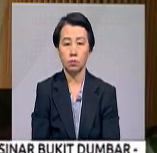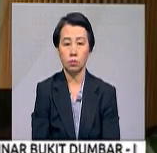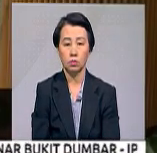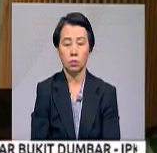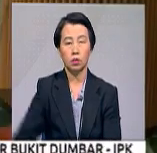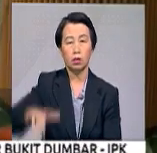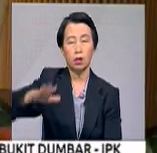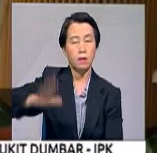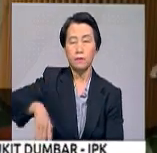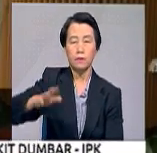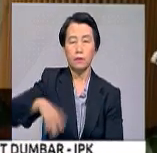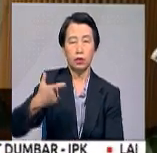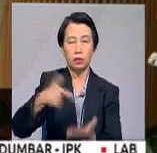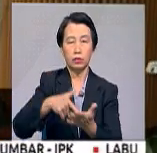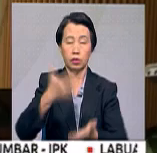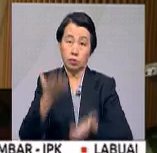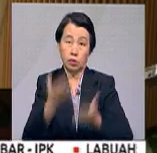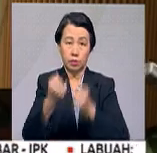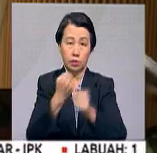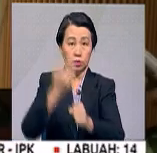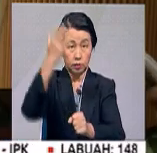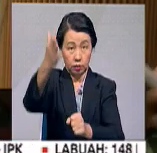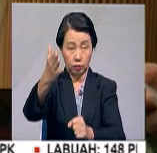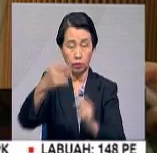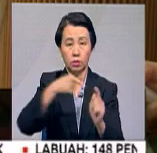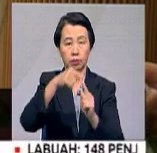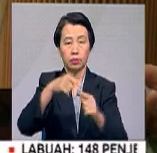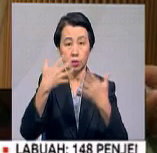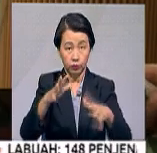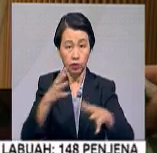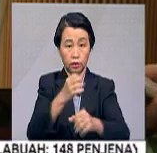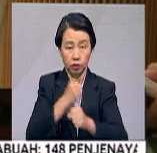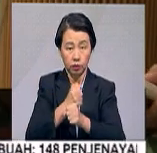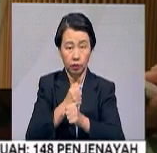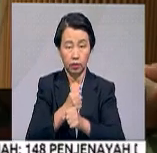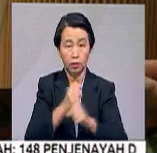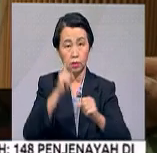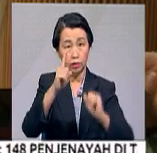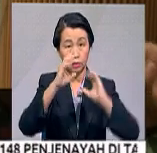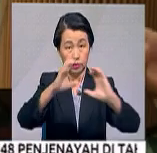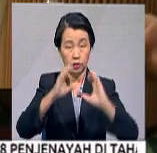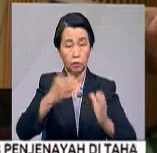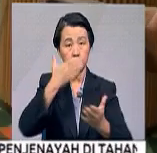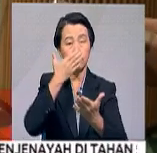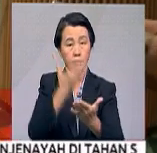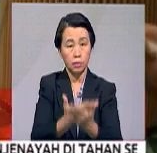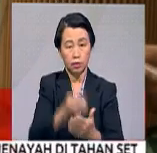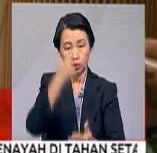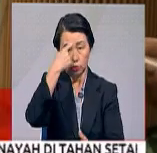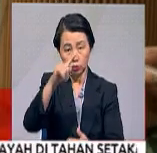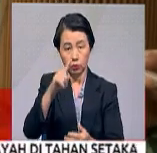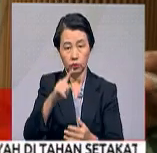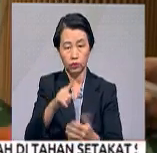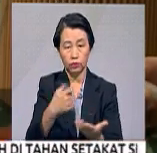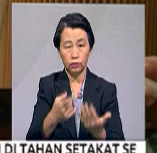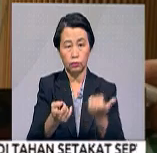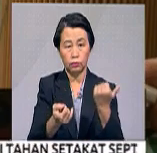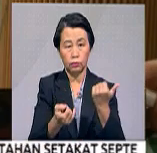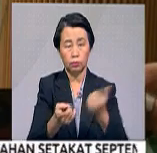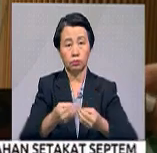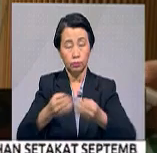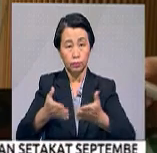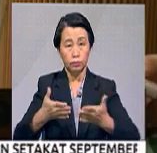Belum lagi lah. InsyaAllah mungkin tahun-tahun depan kita akan bila kita dah ada satu kaedah yang baik untuk mengukur kesejahteraan